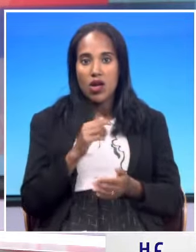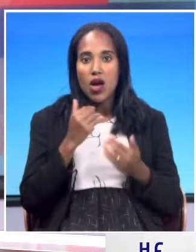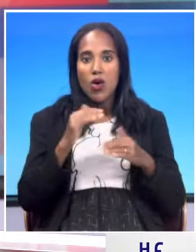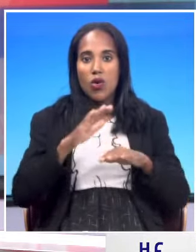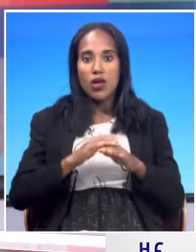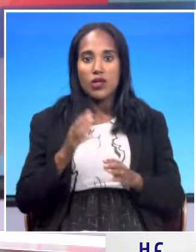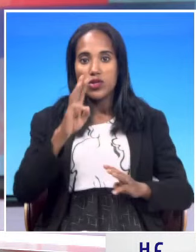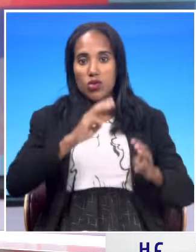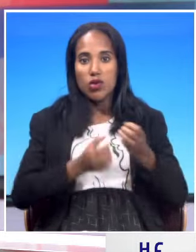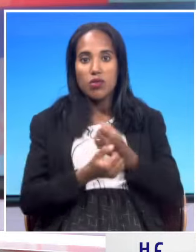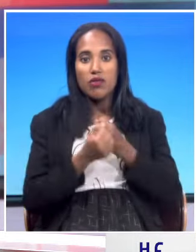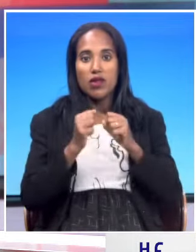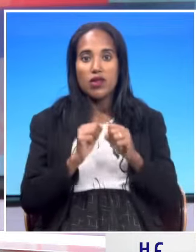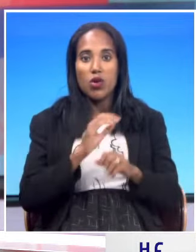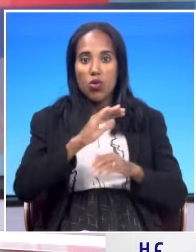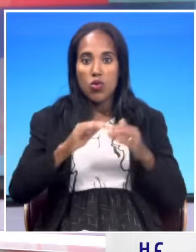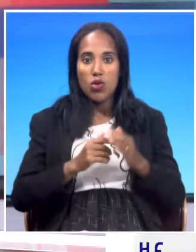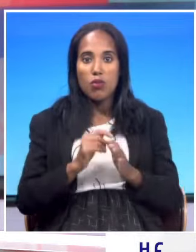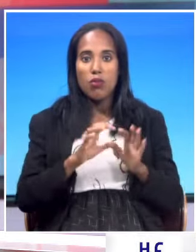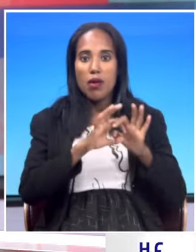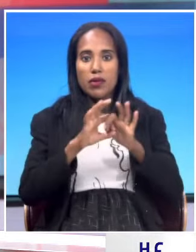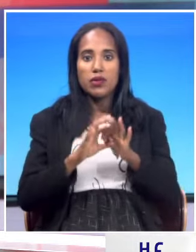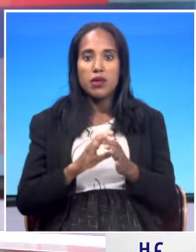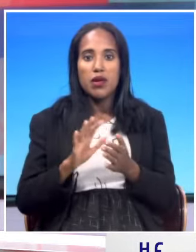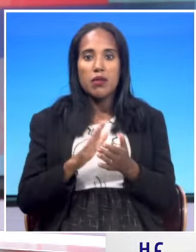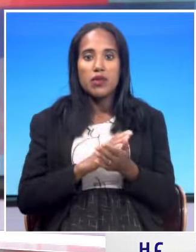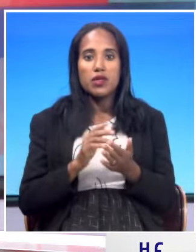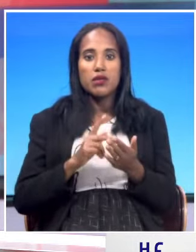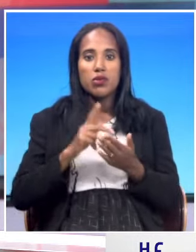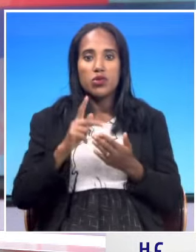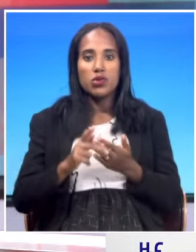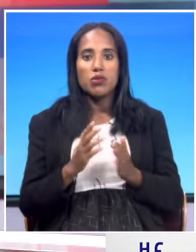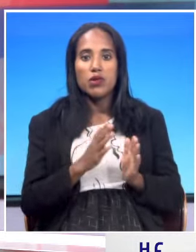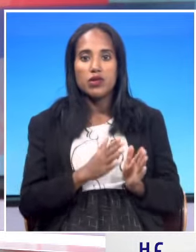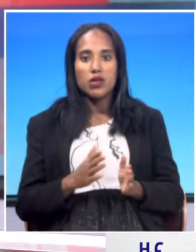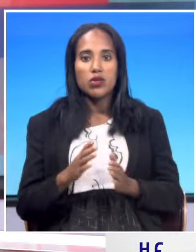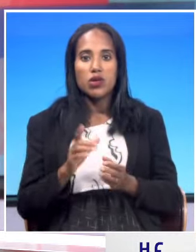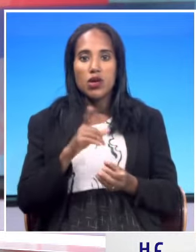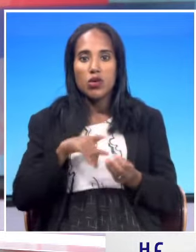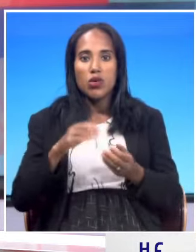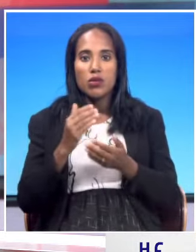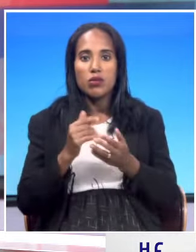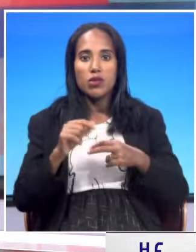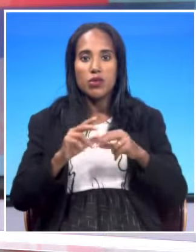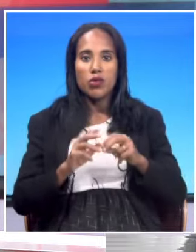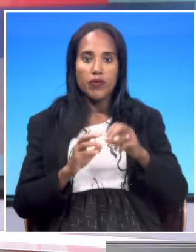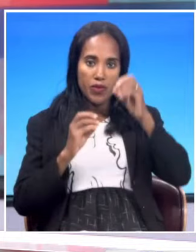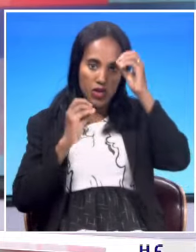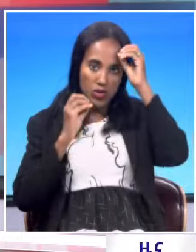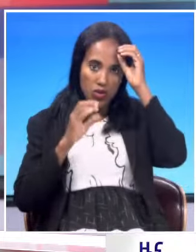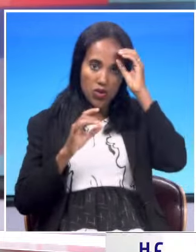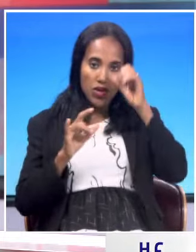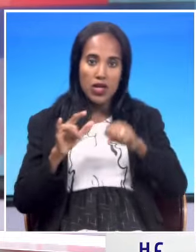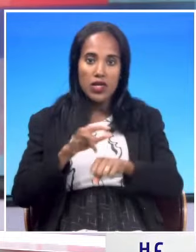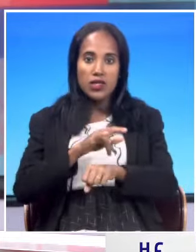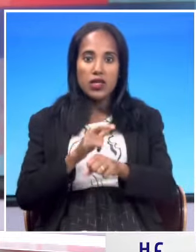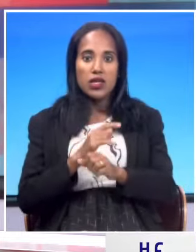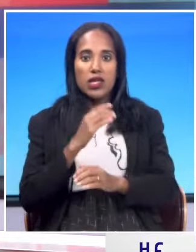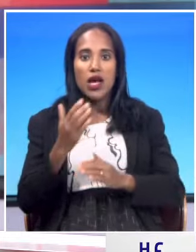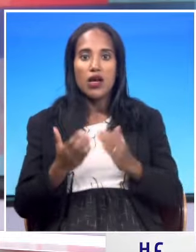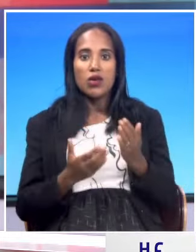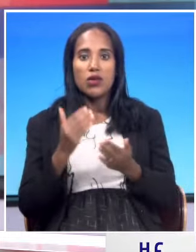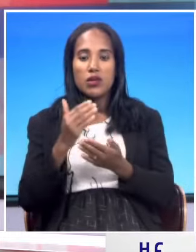ላይ ይህንን ችግር ለመፍታትና ሁሉንም ማህበረሰብ የሚያሳትፍ ፕሮጀክት ማዘጋጀቱን የክልሉ ትምህርት ቢሮ አስታውቋል። የዜግነት